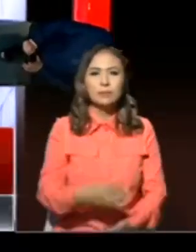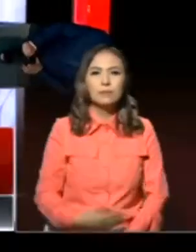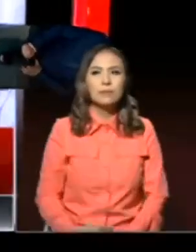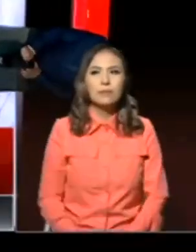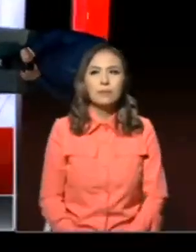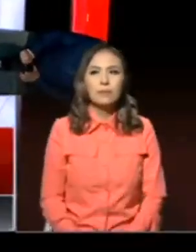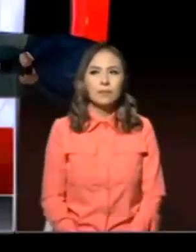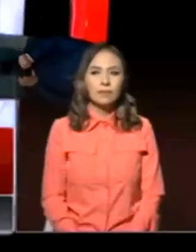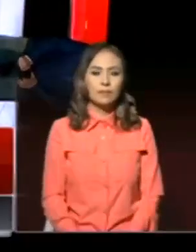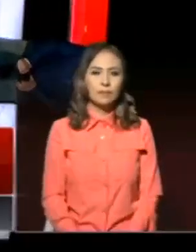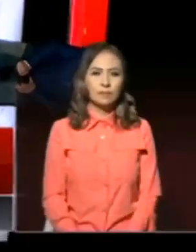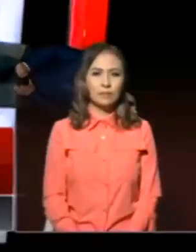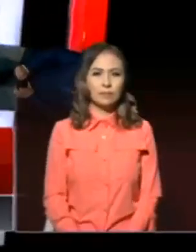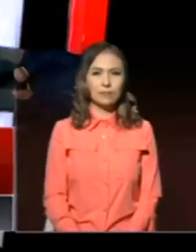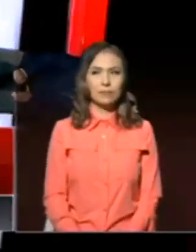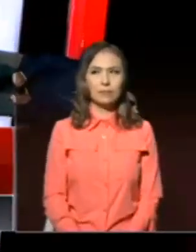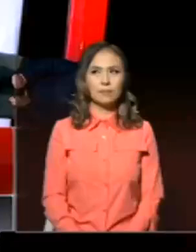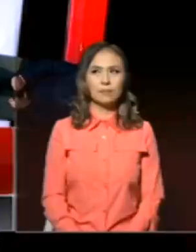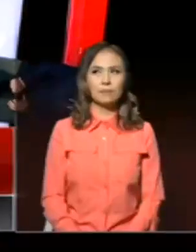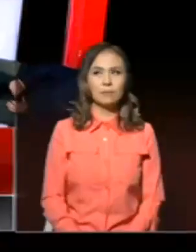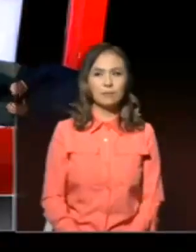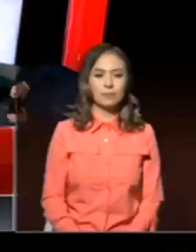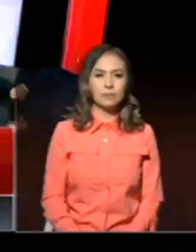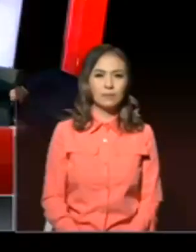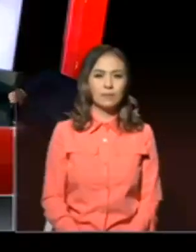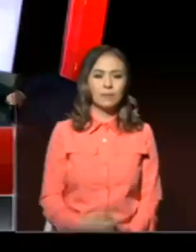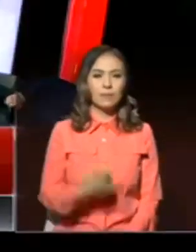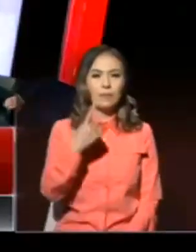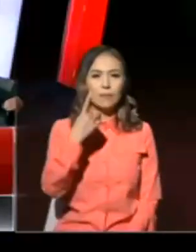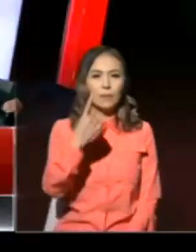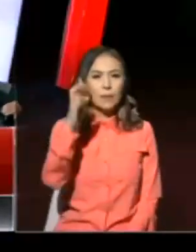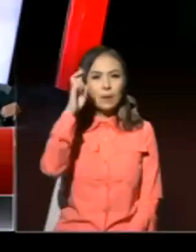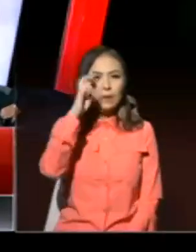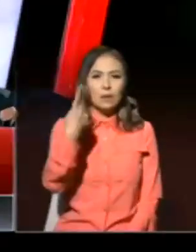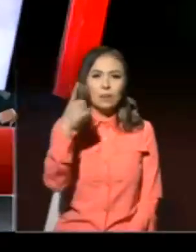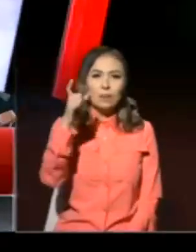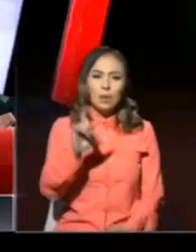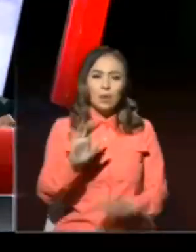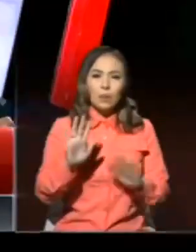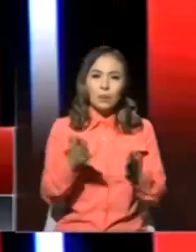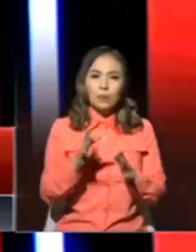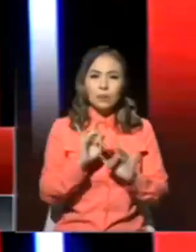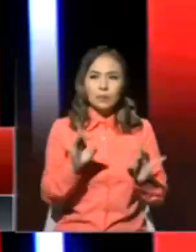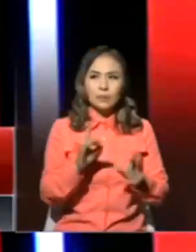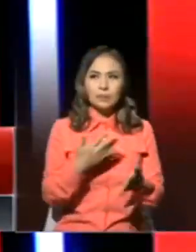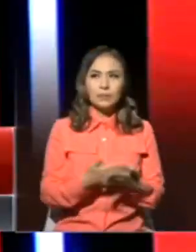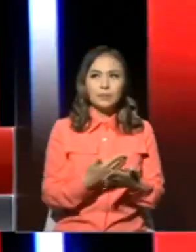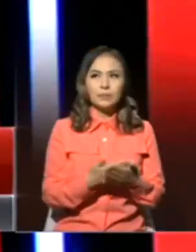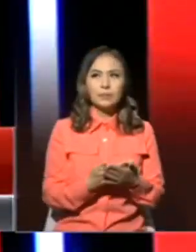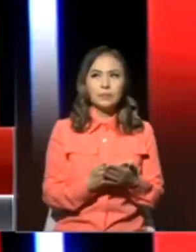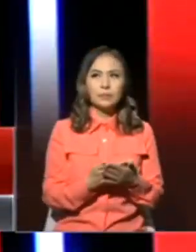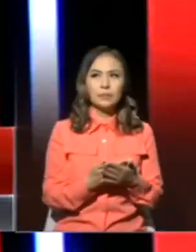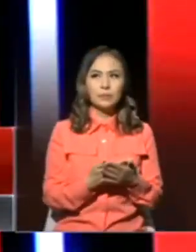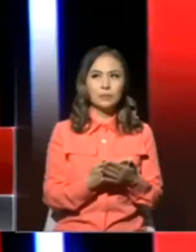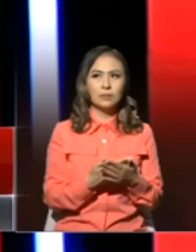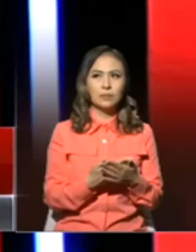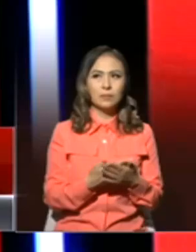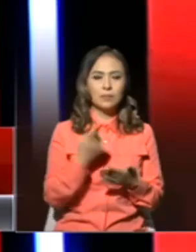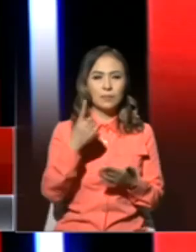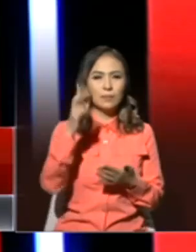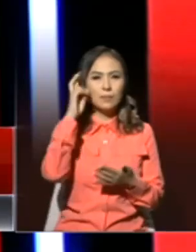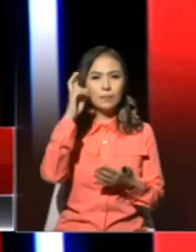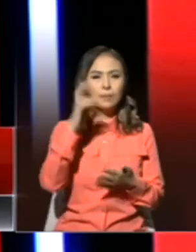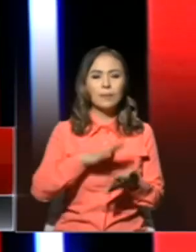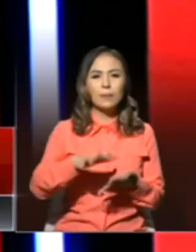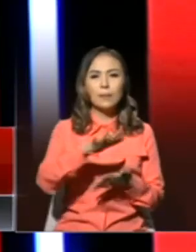жағдай. Қайғылы жағдай. Келсе, Руслан мырза. Мен өз басым бағана сұрақ. Бір мемлекеттің, сіз бір адамның жағдайын айтып отырсыз. Мен сізге көршімізде тұрған бүтін бір мемлекеттің тәжірибесін